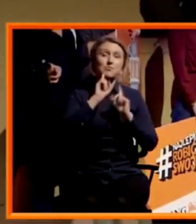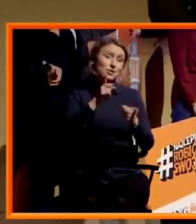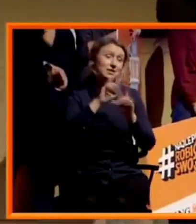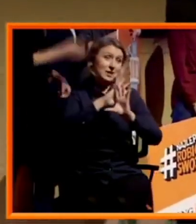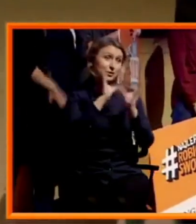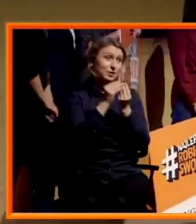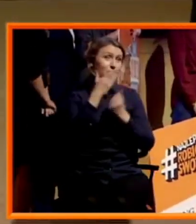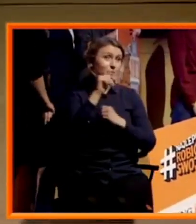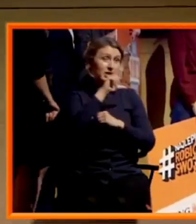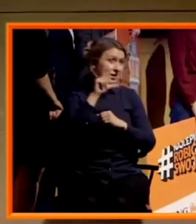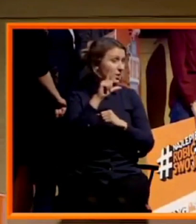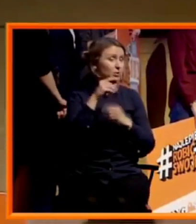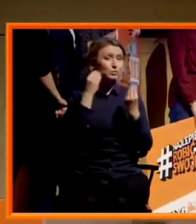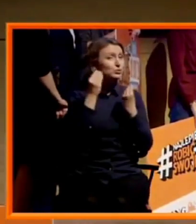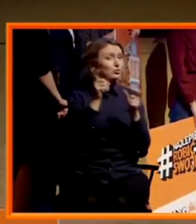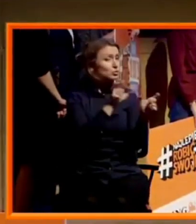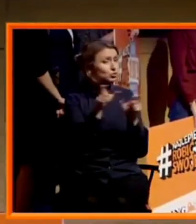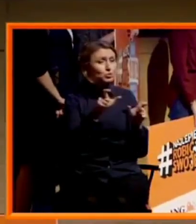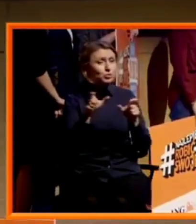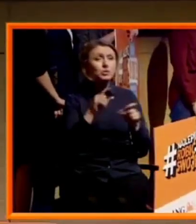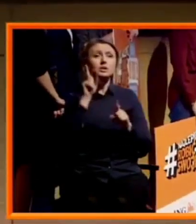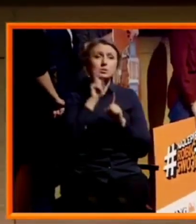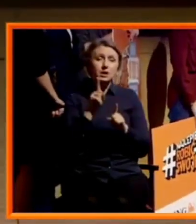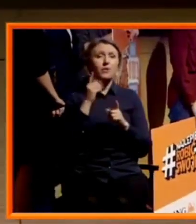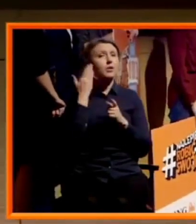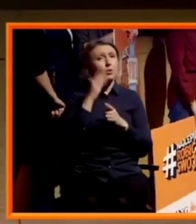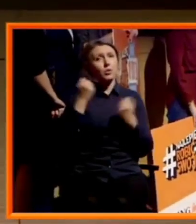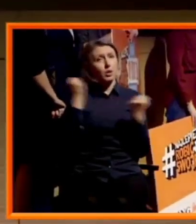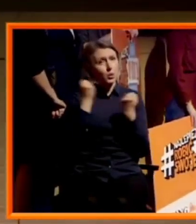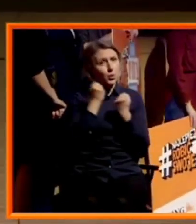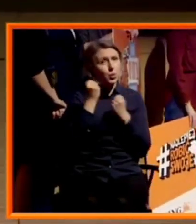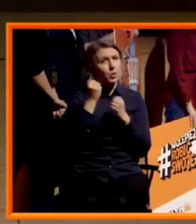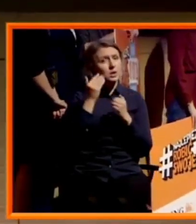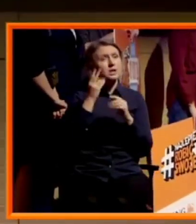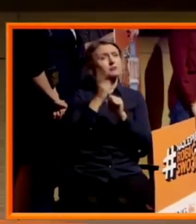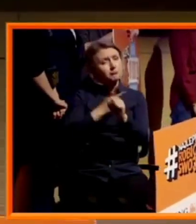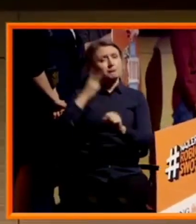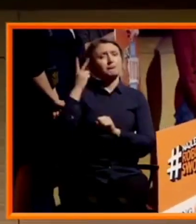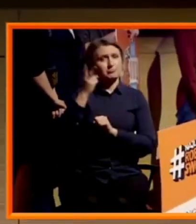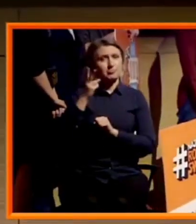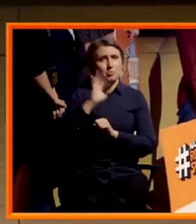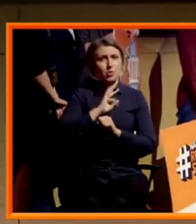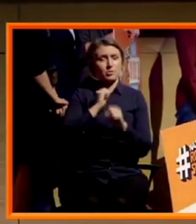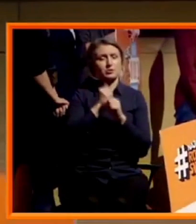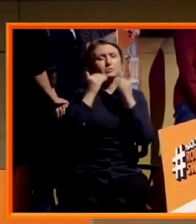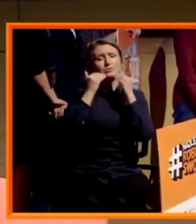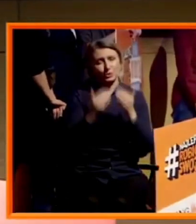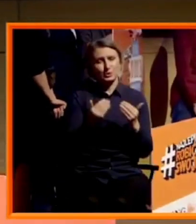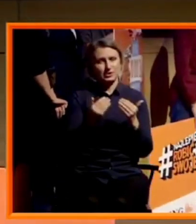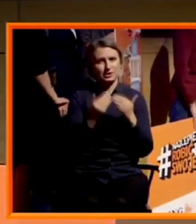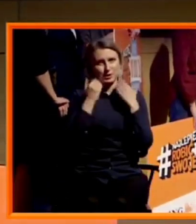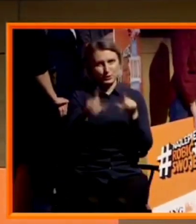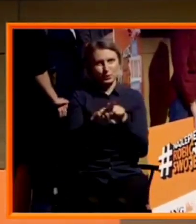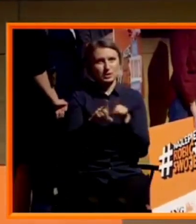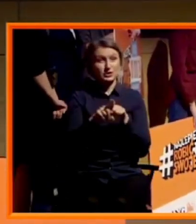Michał jest niesamowitym mentorem i naprawdę bardzo, bardzo mocno do przodu mnie pchnął i dziękuję za to. Dziękuję też